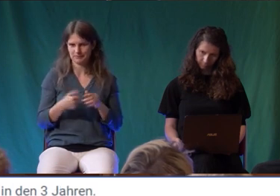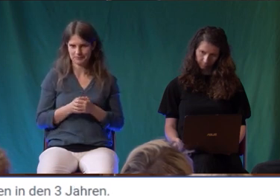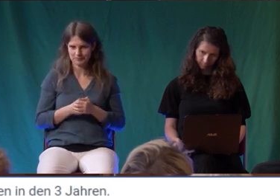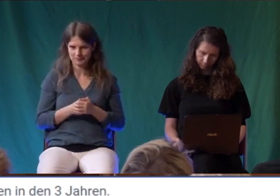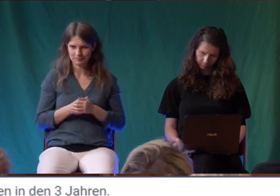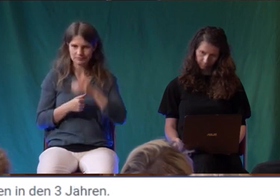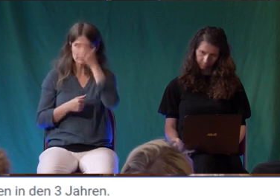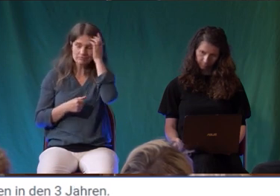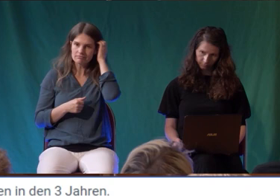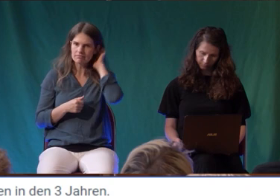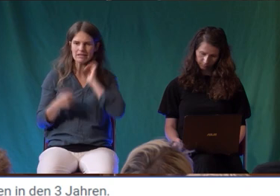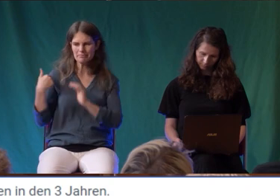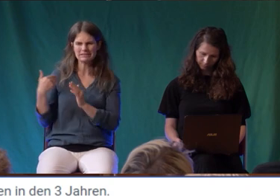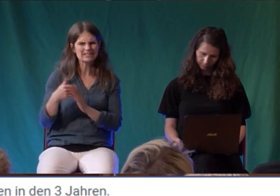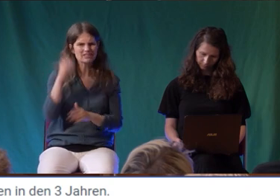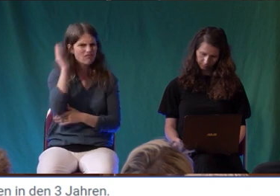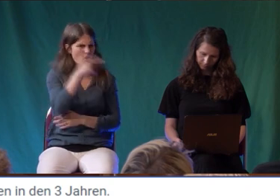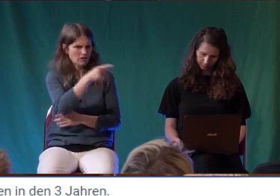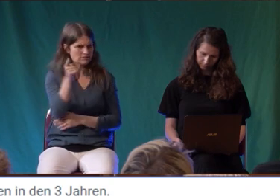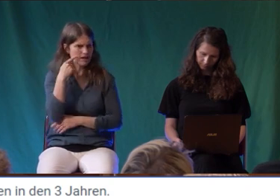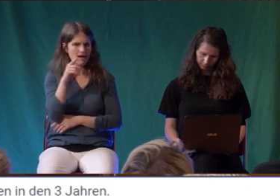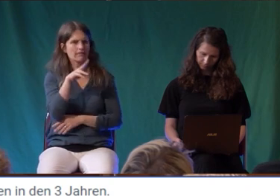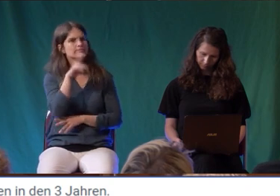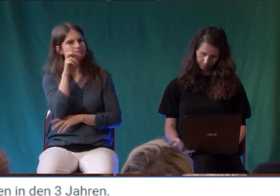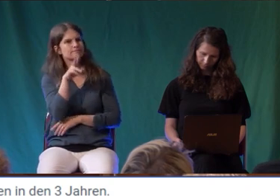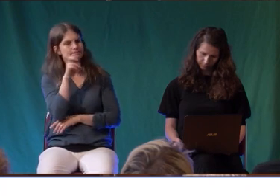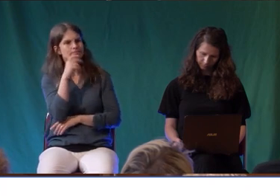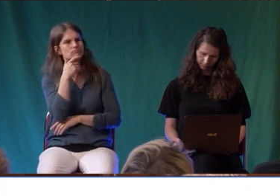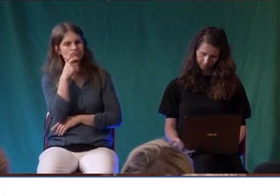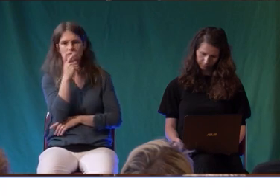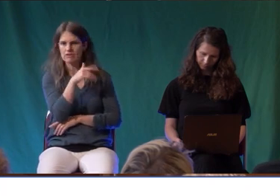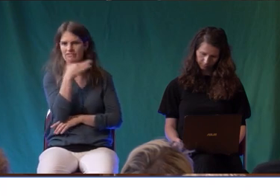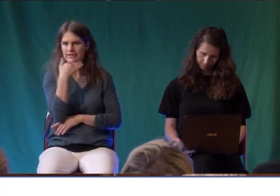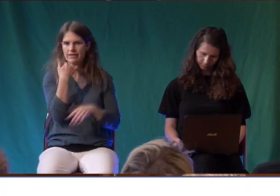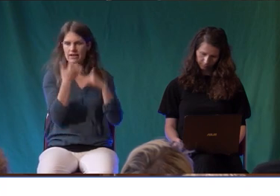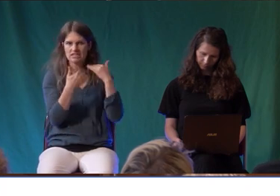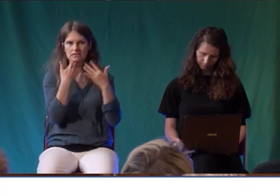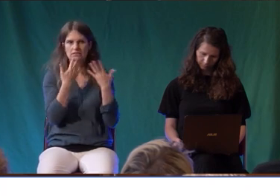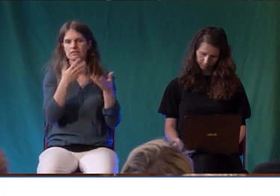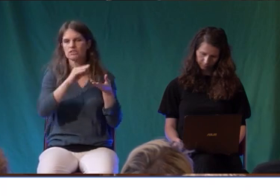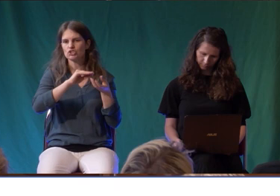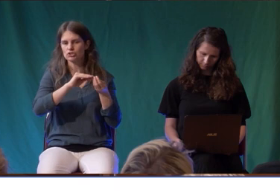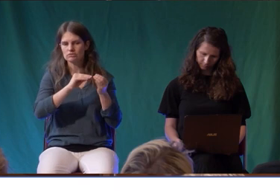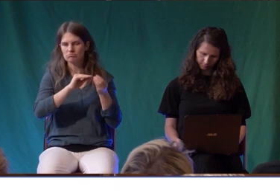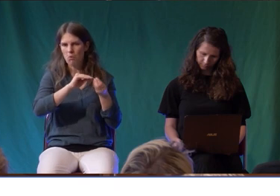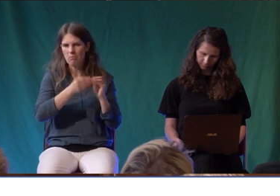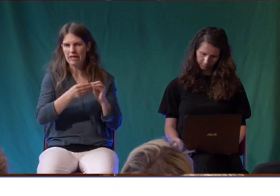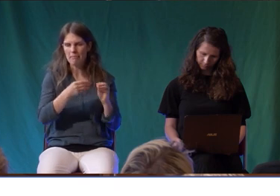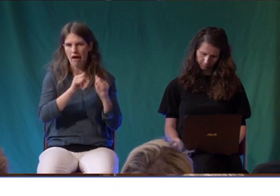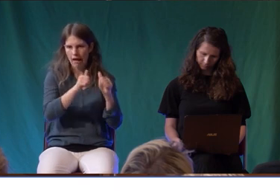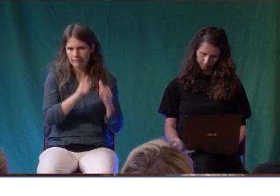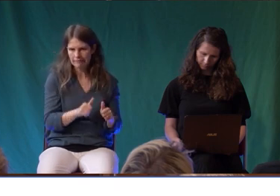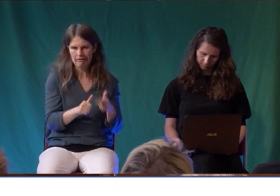vorherigen Vorträgen ist ja schon mehrfach gesagt worden dass es ganz viele Schwierigkeiten gibt bei Antragstellung